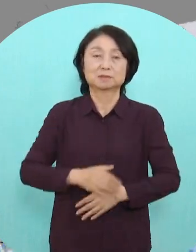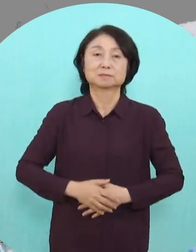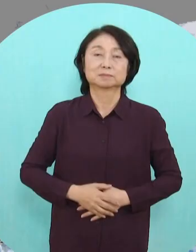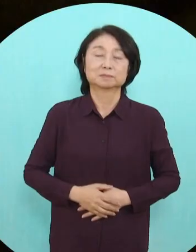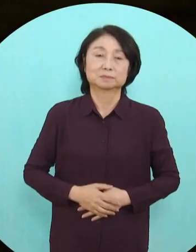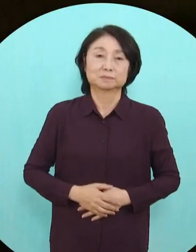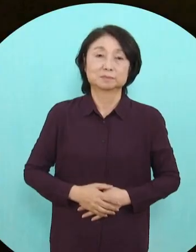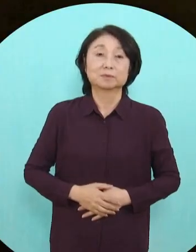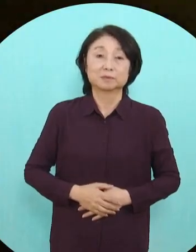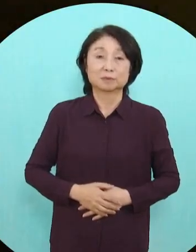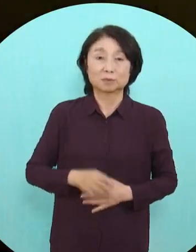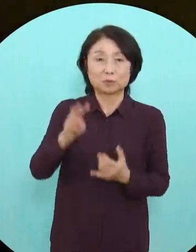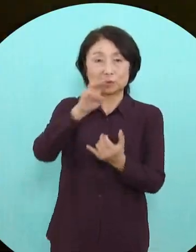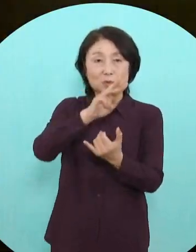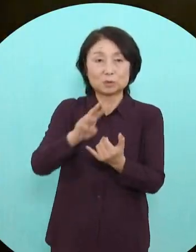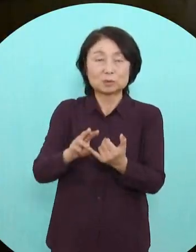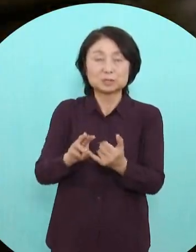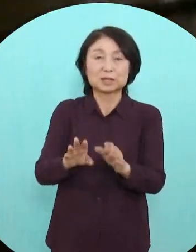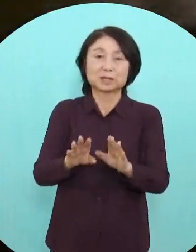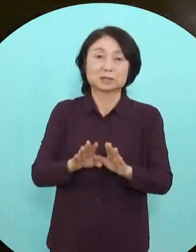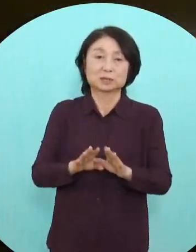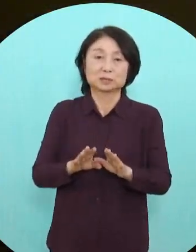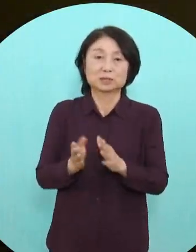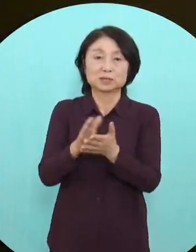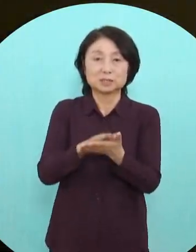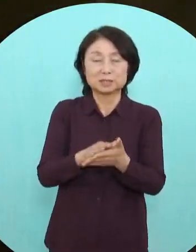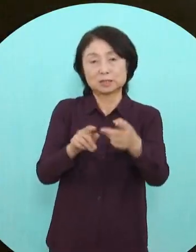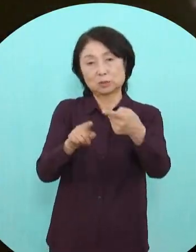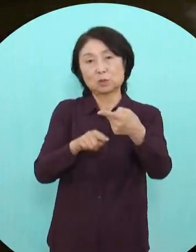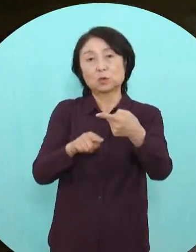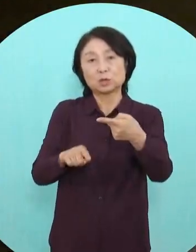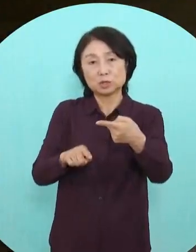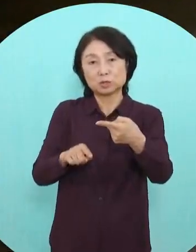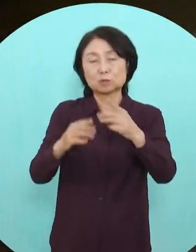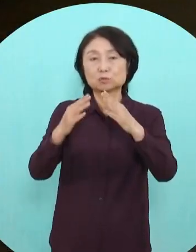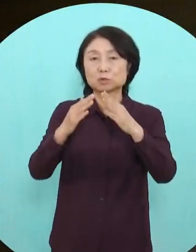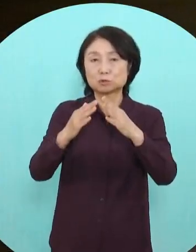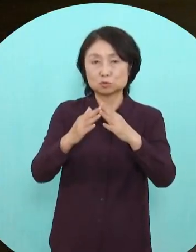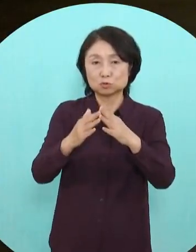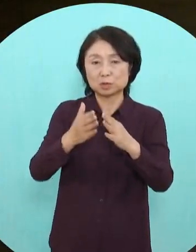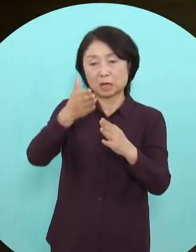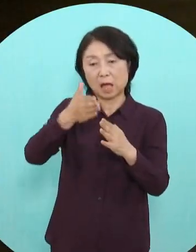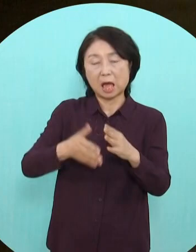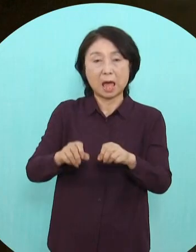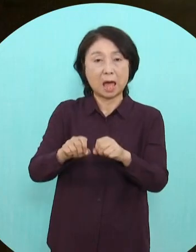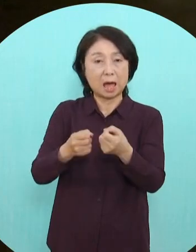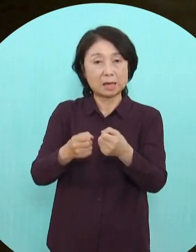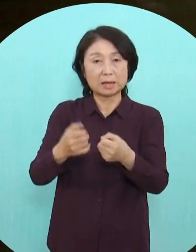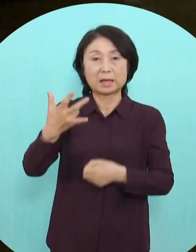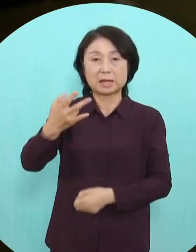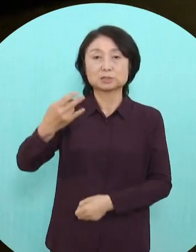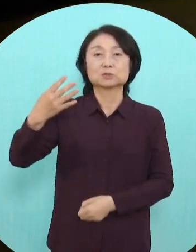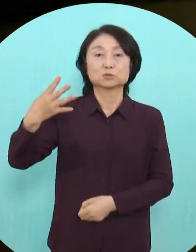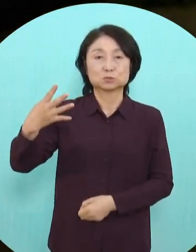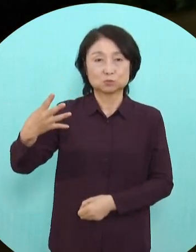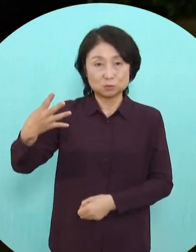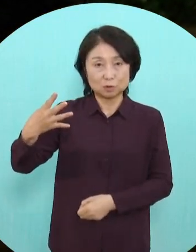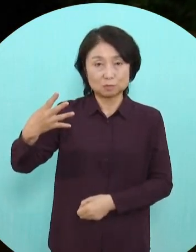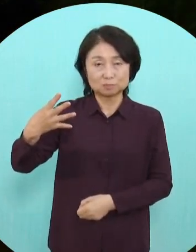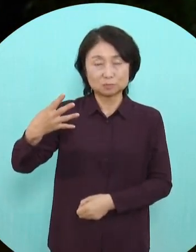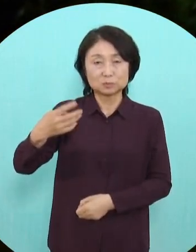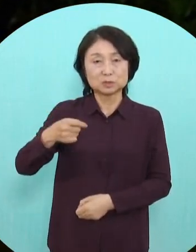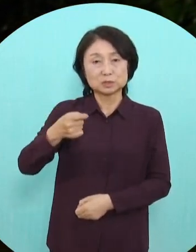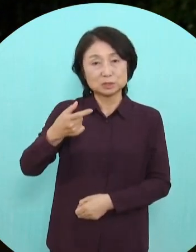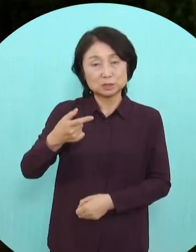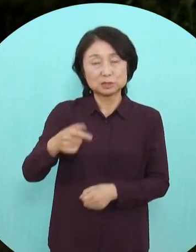。この災害により死者1名、住宅では半壊84件、